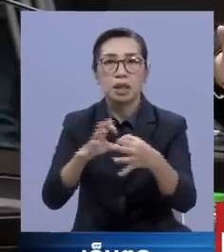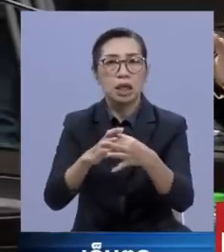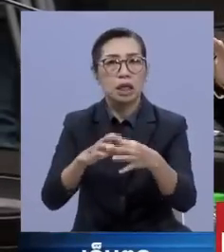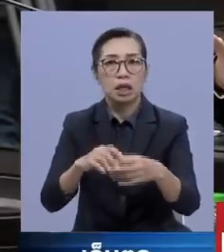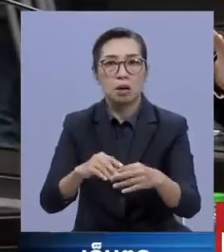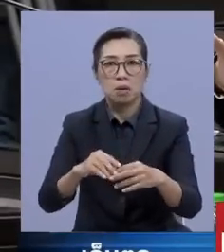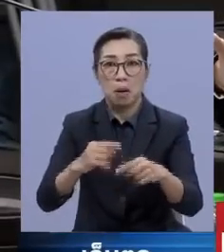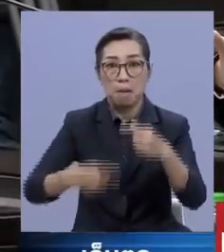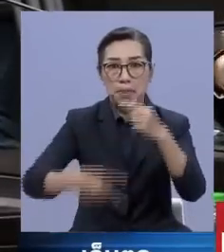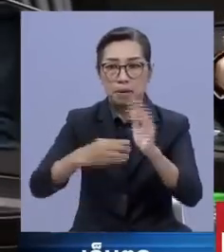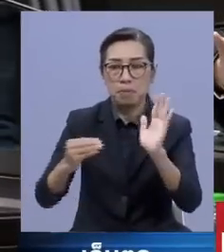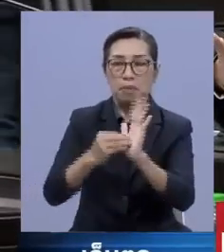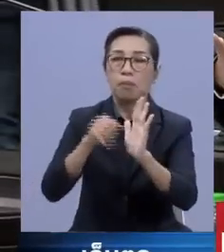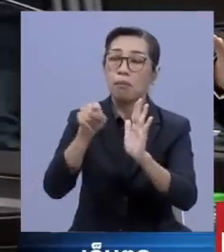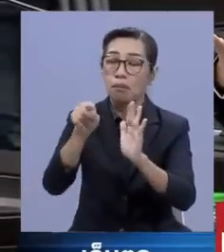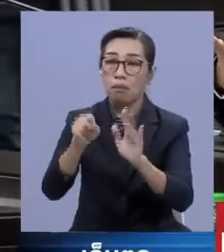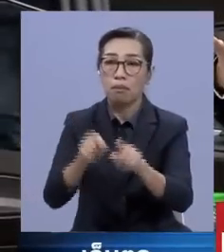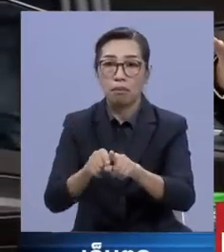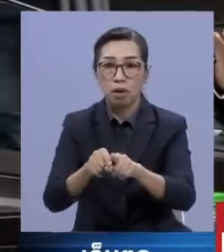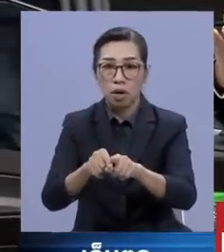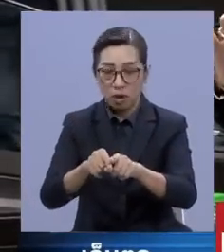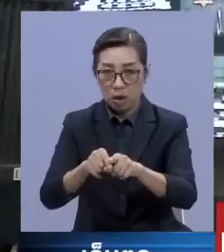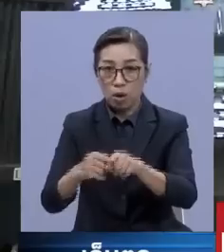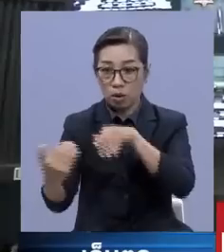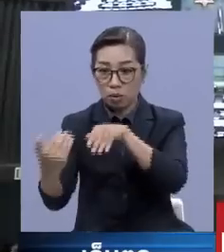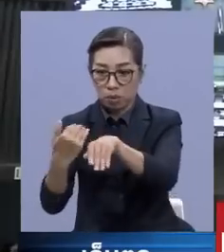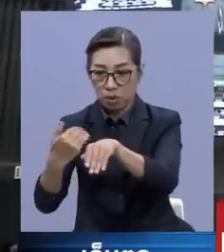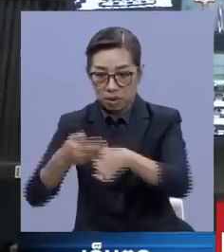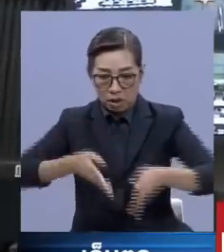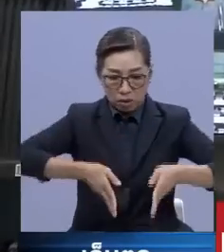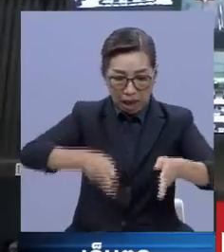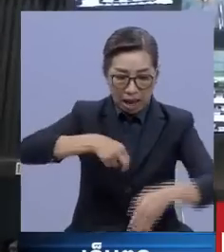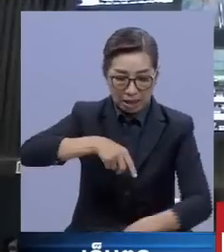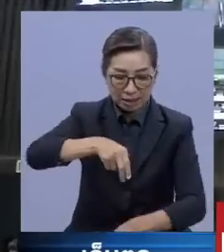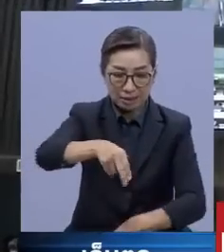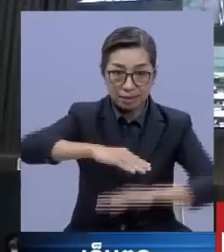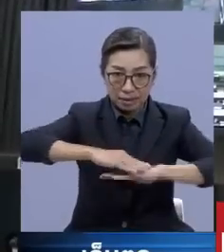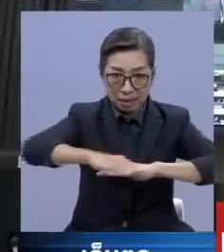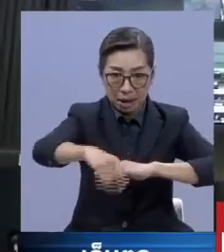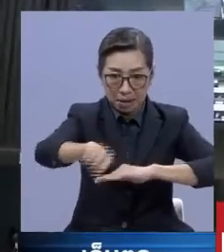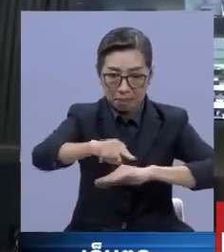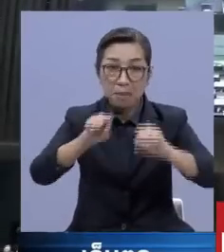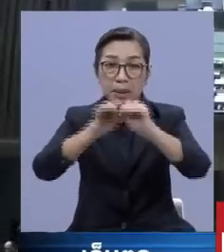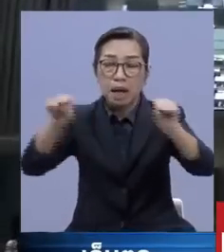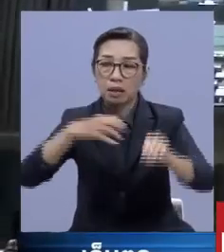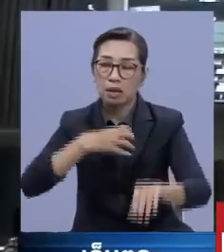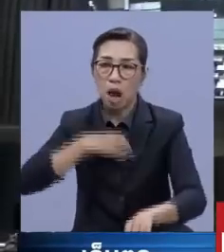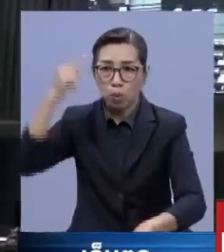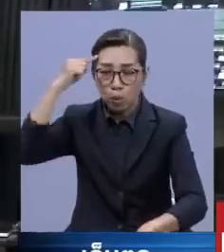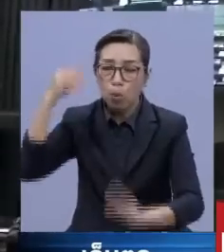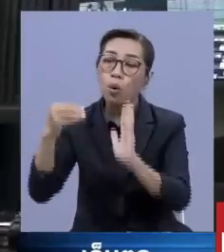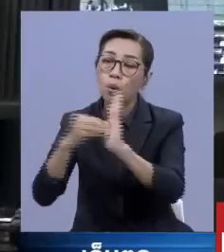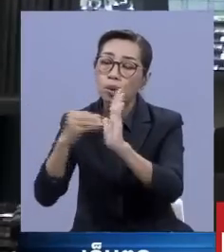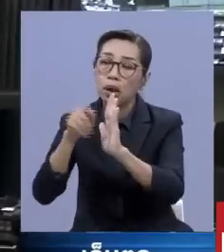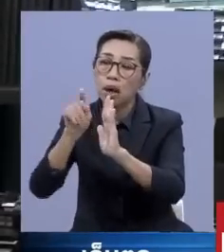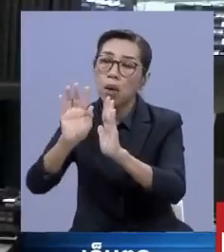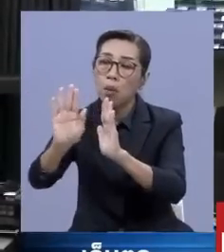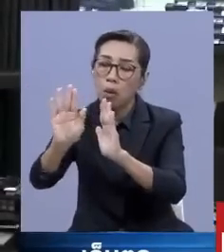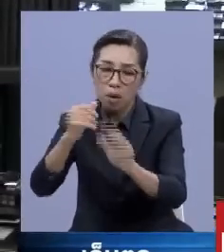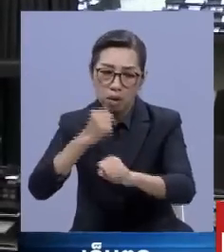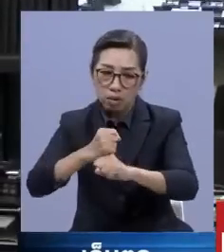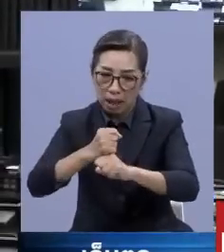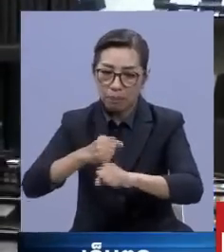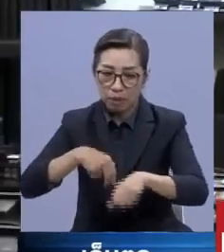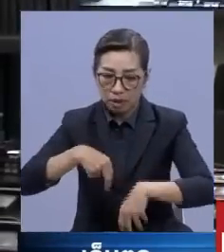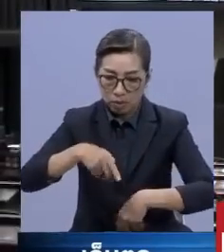การใช้แบบมาตรฐานทางเท้าของกรุงเทพมหานครนะคะเนื่องจากว่าต้องการทราบแบบมาตรฐานทางเท้าเพราะว่ากรุงเทพม